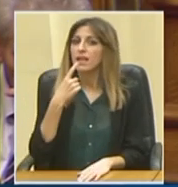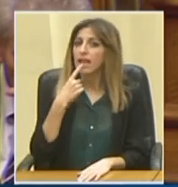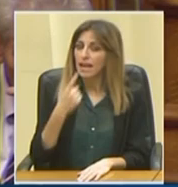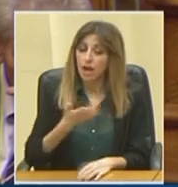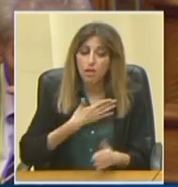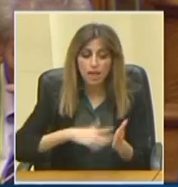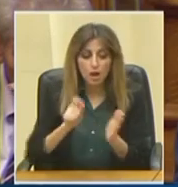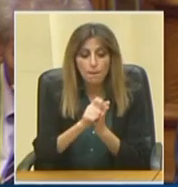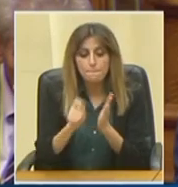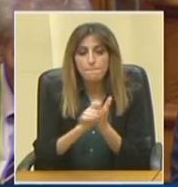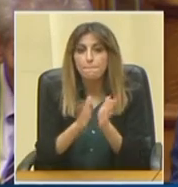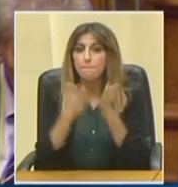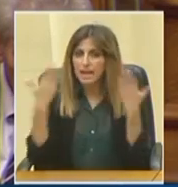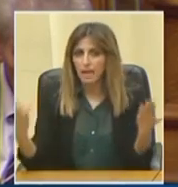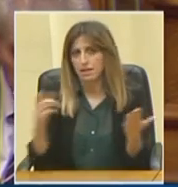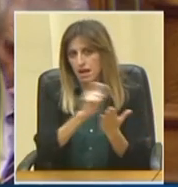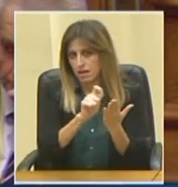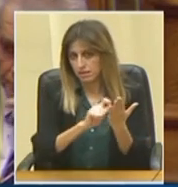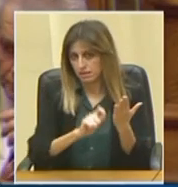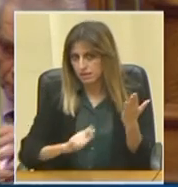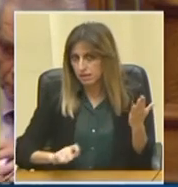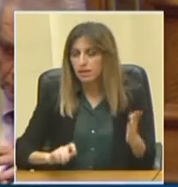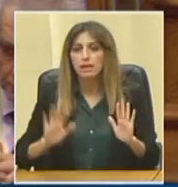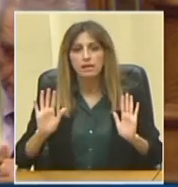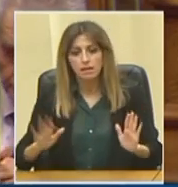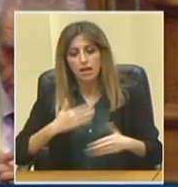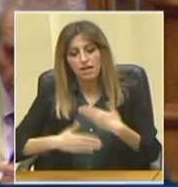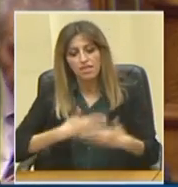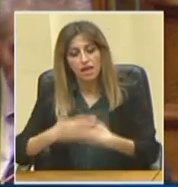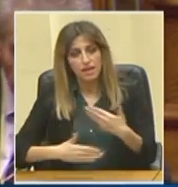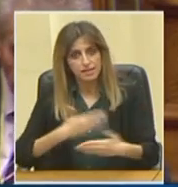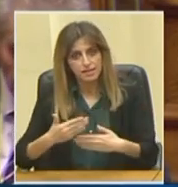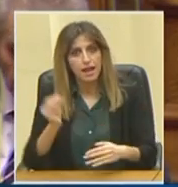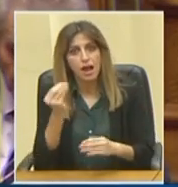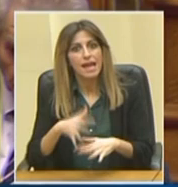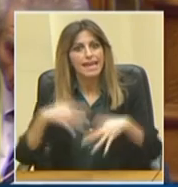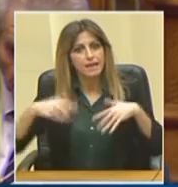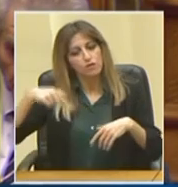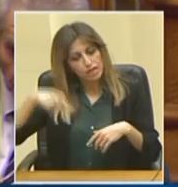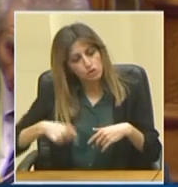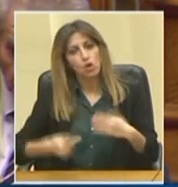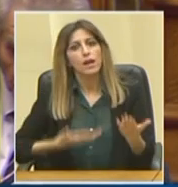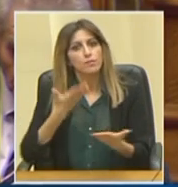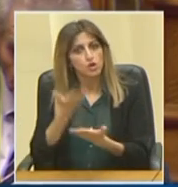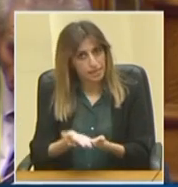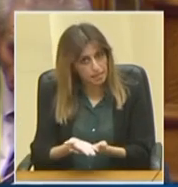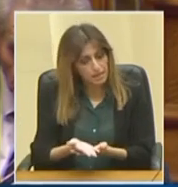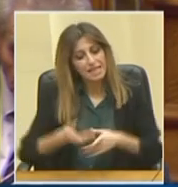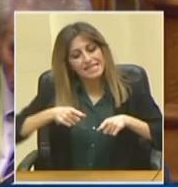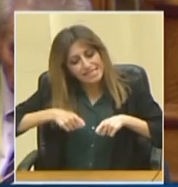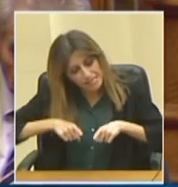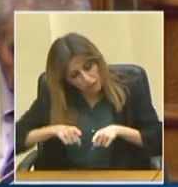ότι η Βουλή, η προτείνουσα, είναι ταυτόχρονα και αυτή η Βουλή η οποία ορίζει